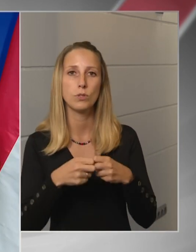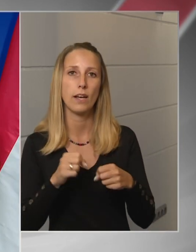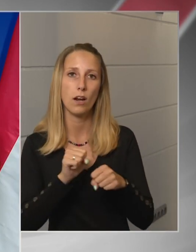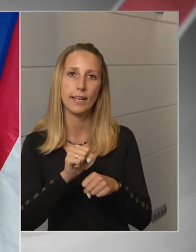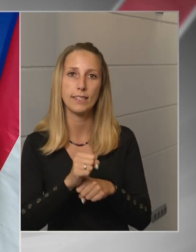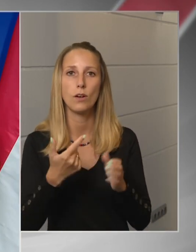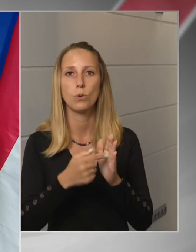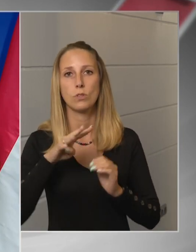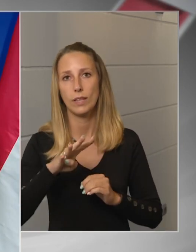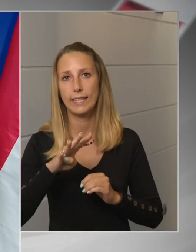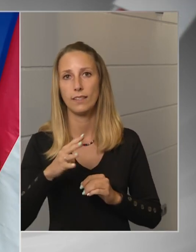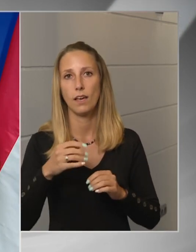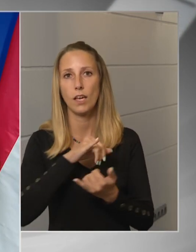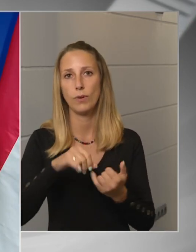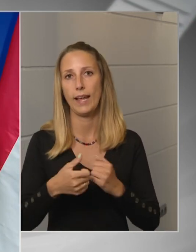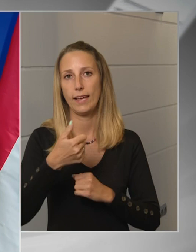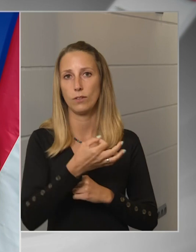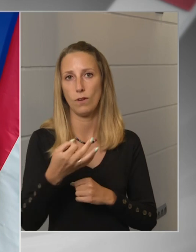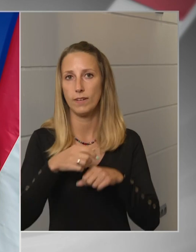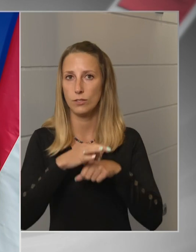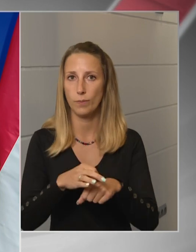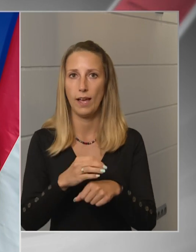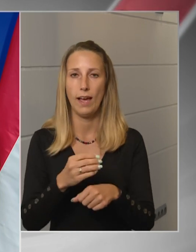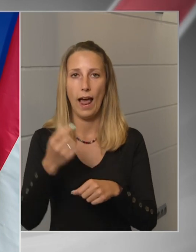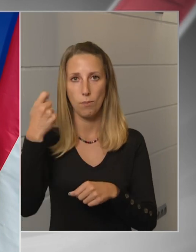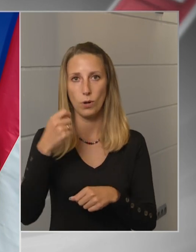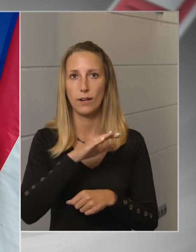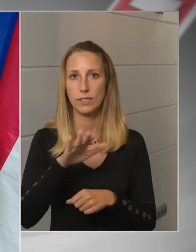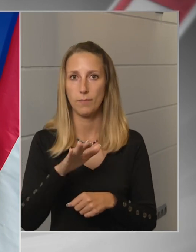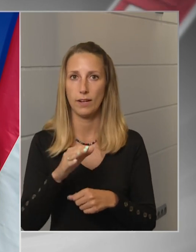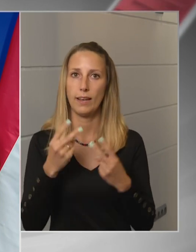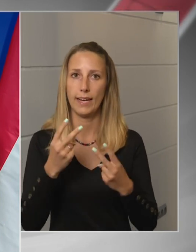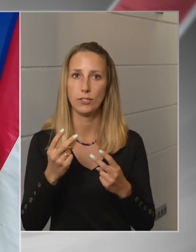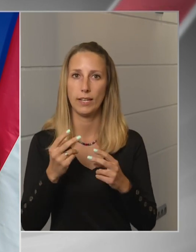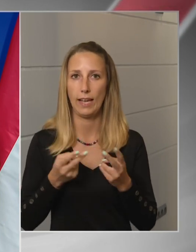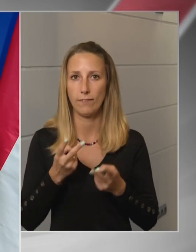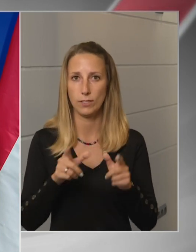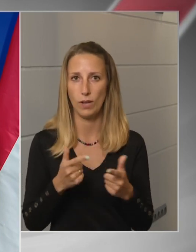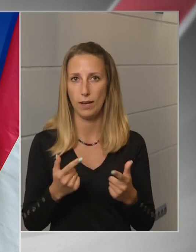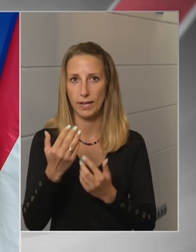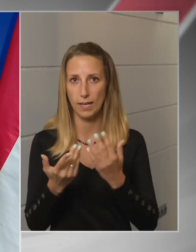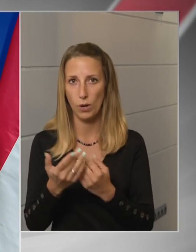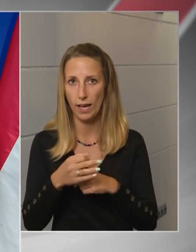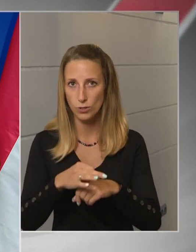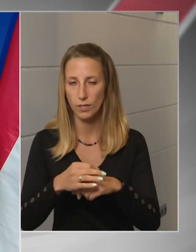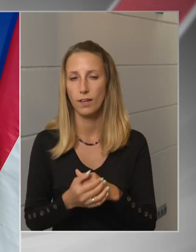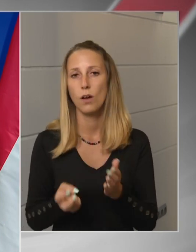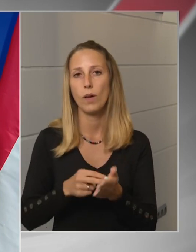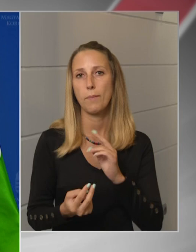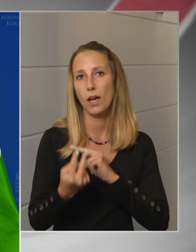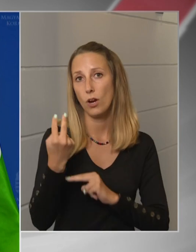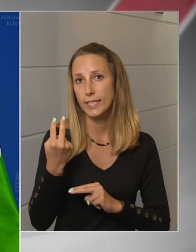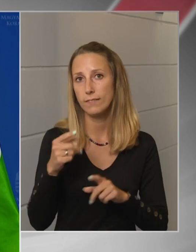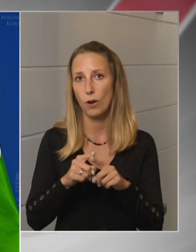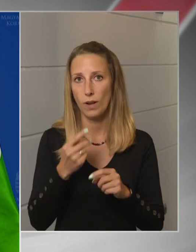január elsőjétől vezessünk be egy az állampolgárok számára lényegesen kedvezőtön ebbe elszámolást. A korábbiakra nézve mi úgy